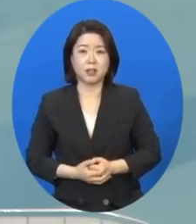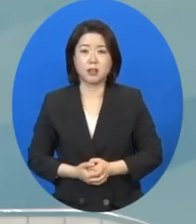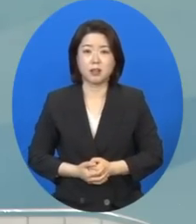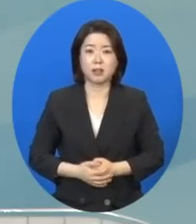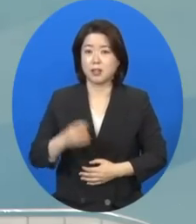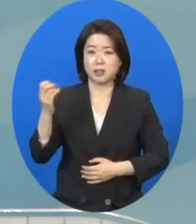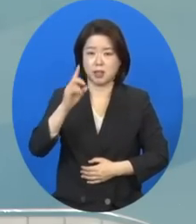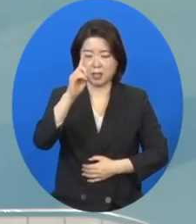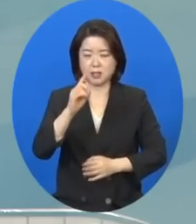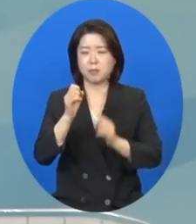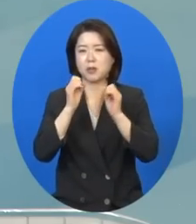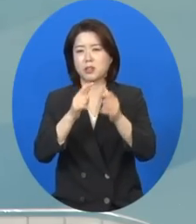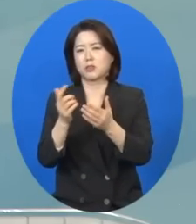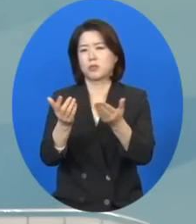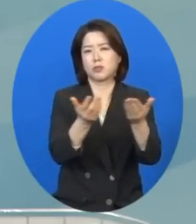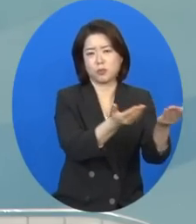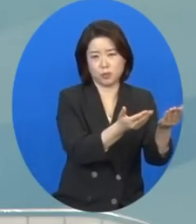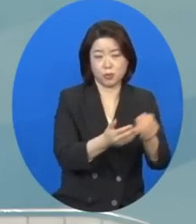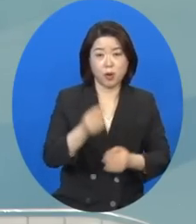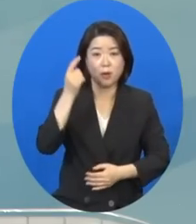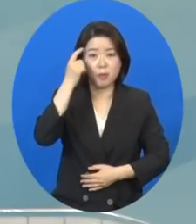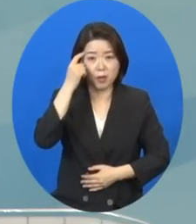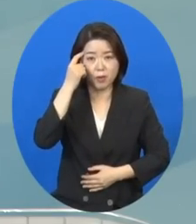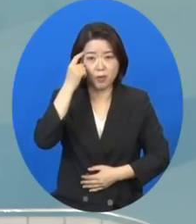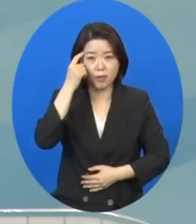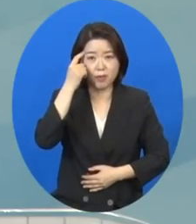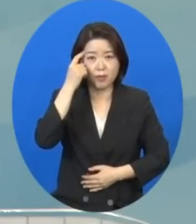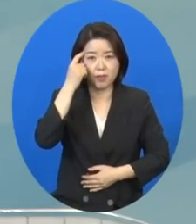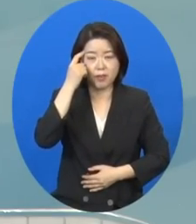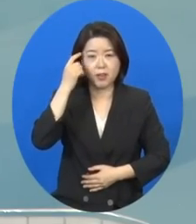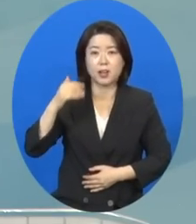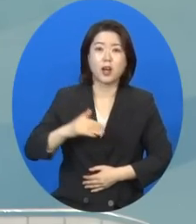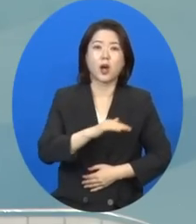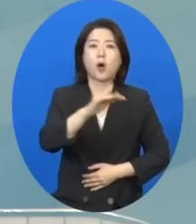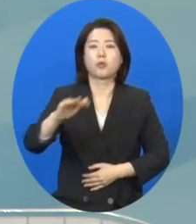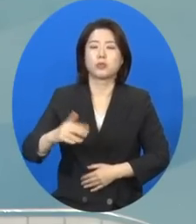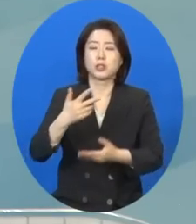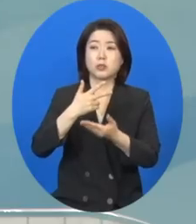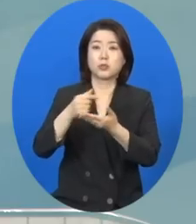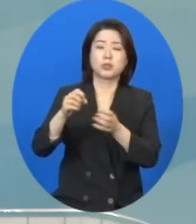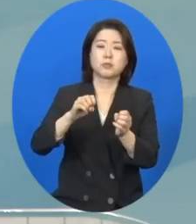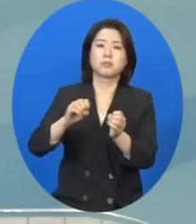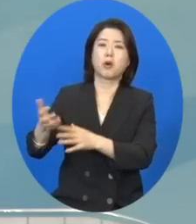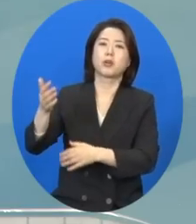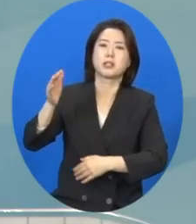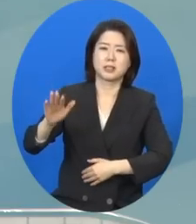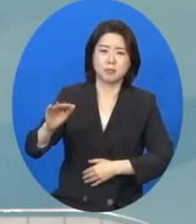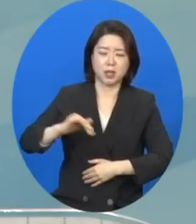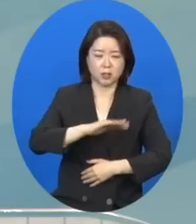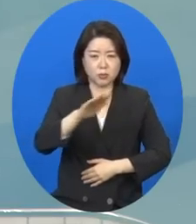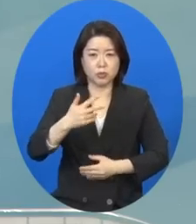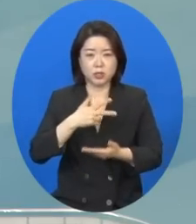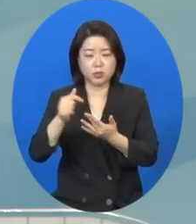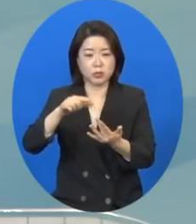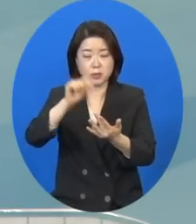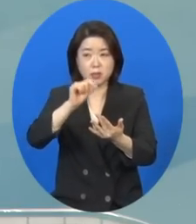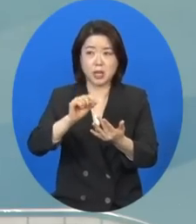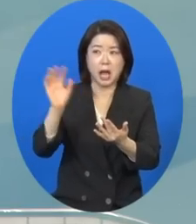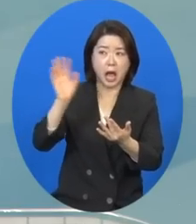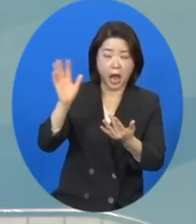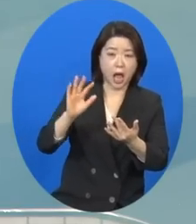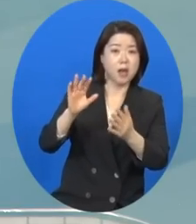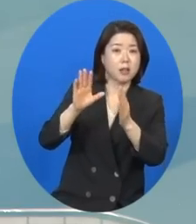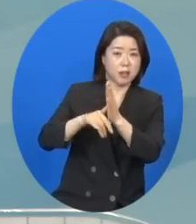다시 한번 기회를 주시는 거예요 왜요 우리는 주민을 버릴지라도 우리는 주님을 선택하지 않을 때가